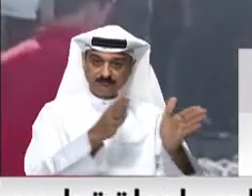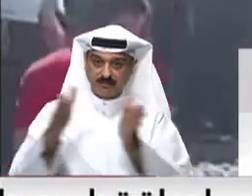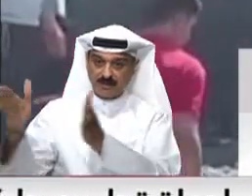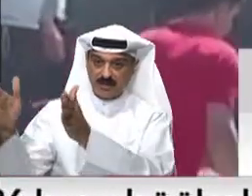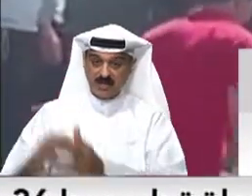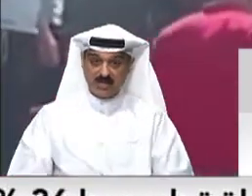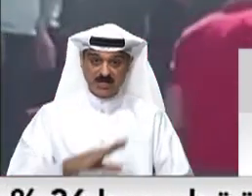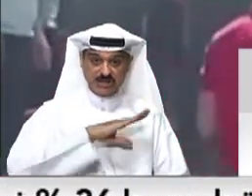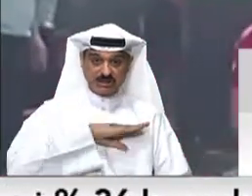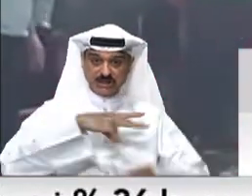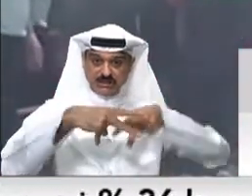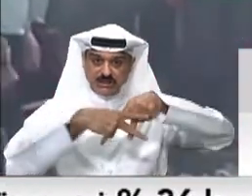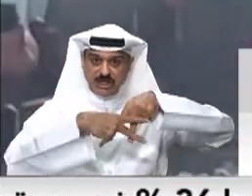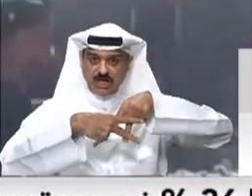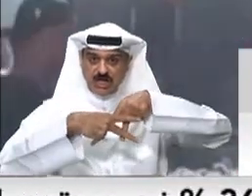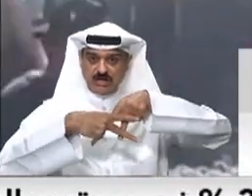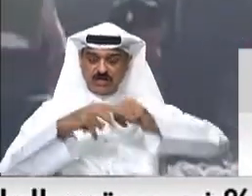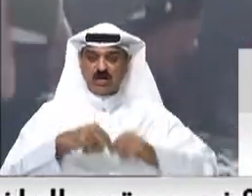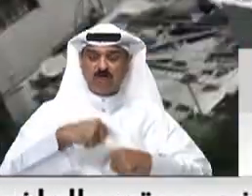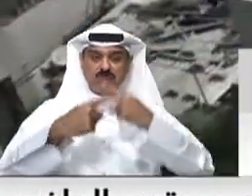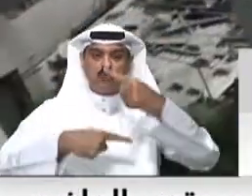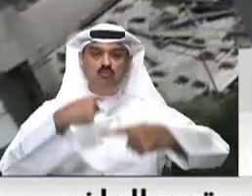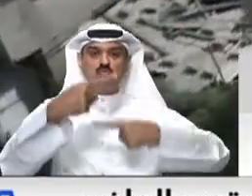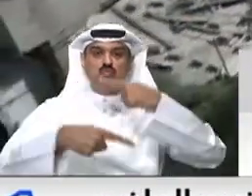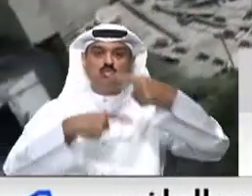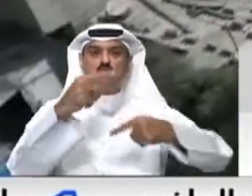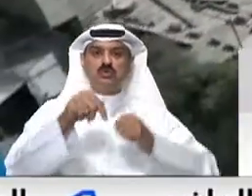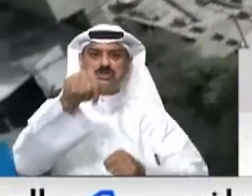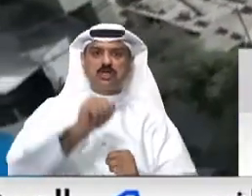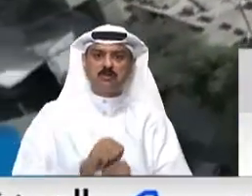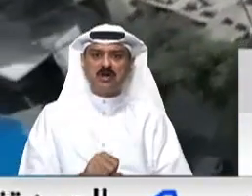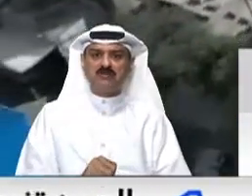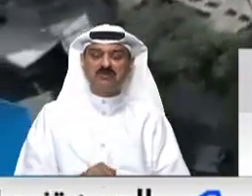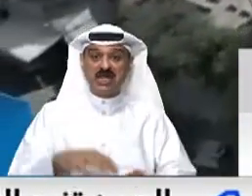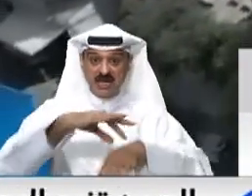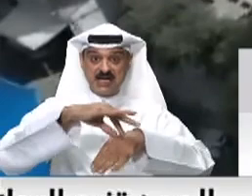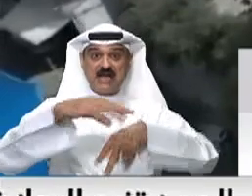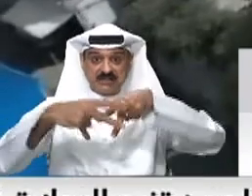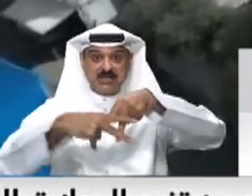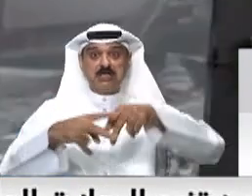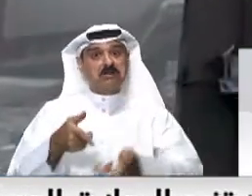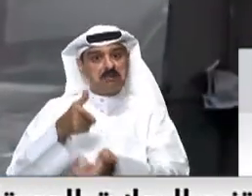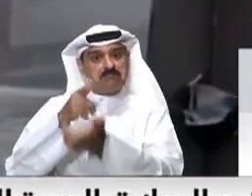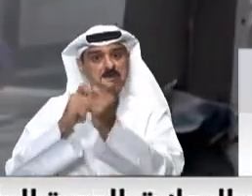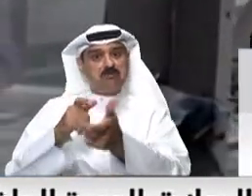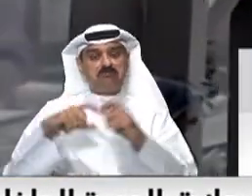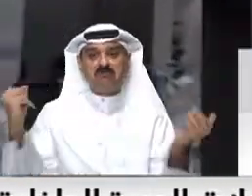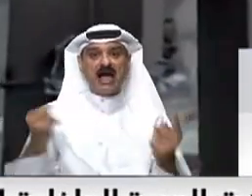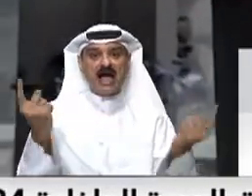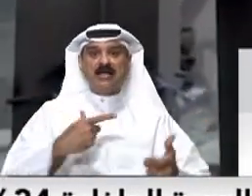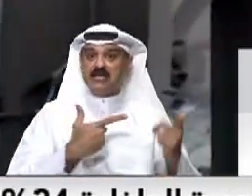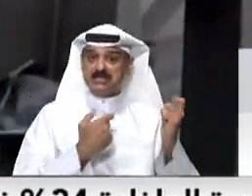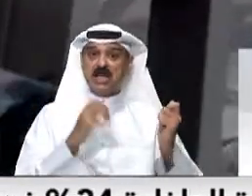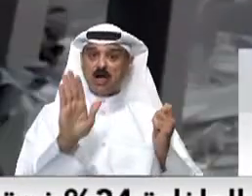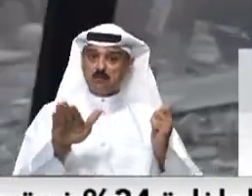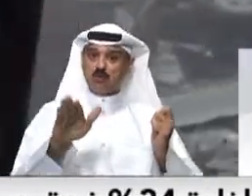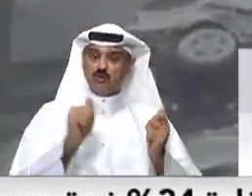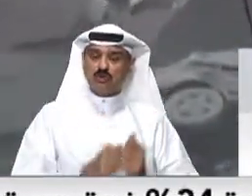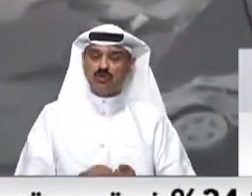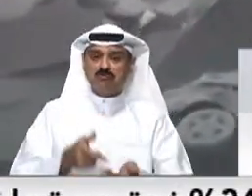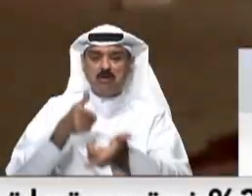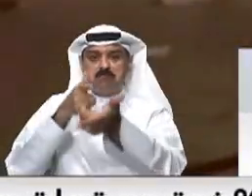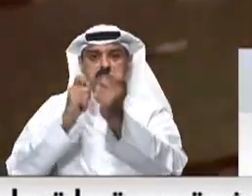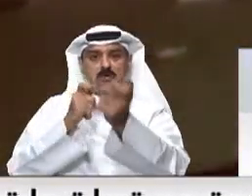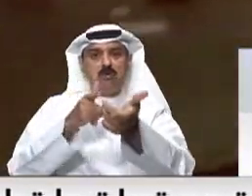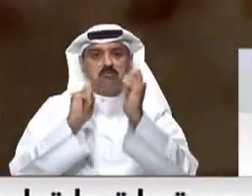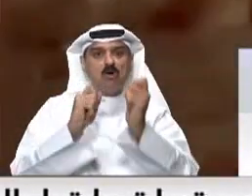جنود الاحتلال الأدوار مع المستوطنين الذين يطلقون الرصاص وكذلك انفلتوا من عقالهم وهاجموا عدد من